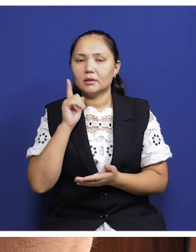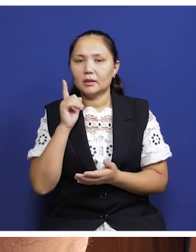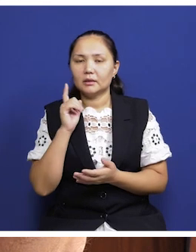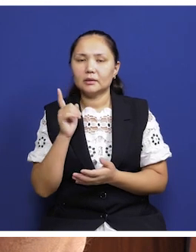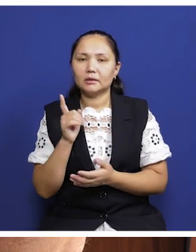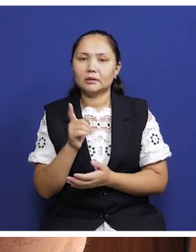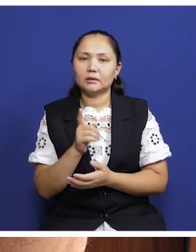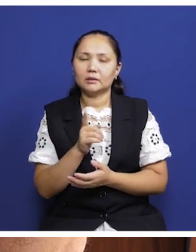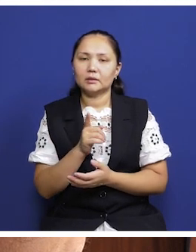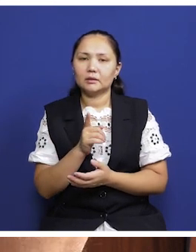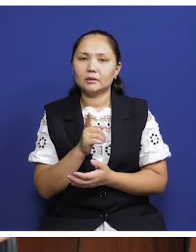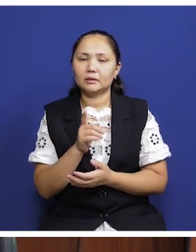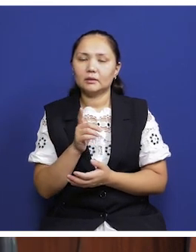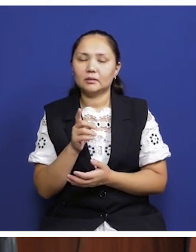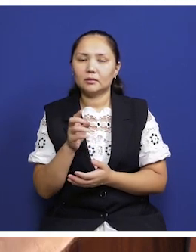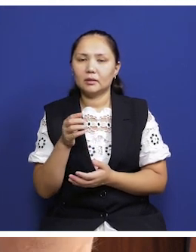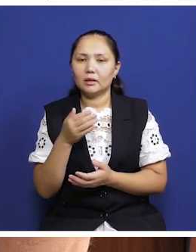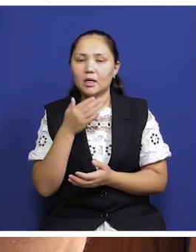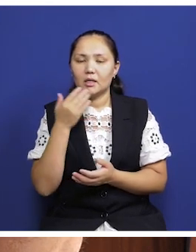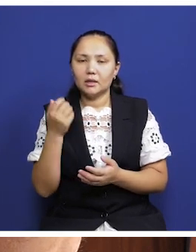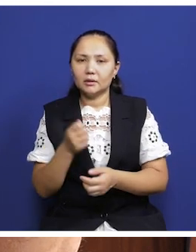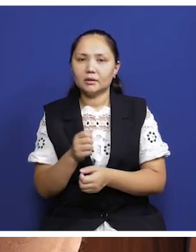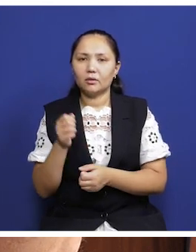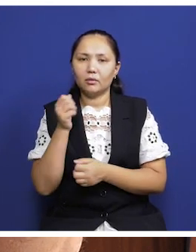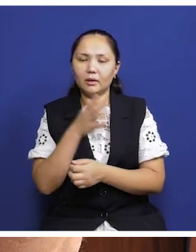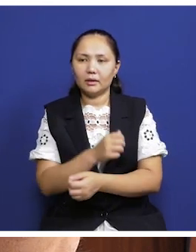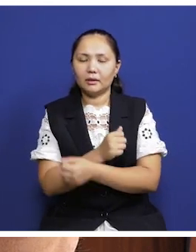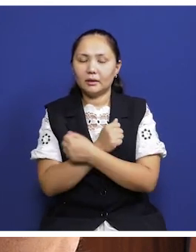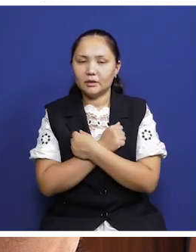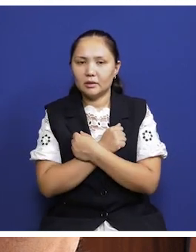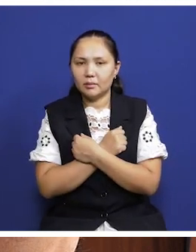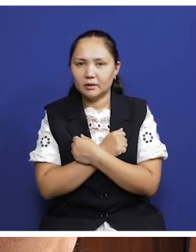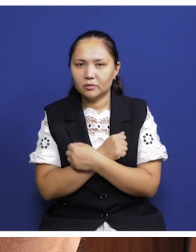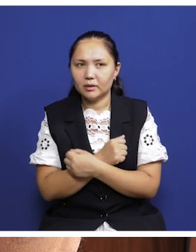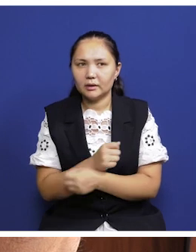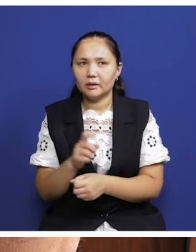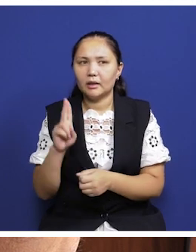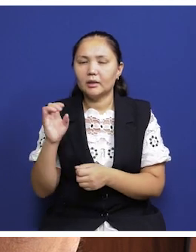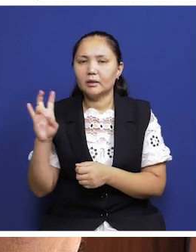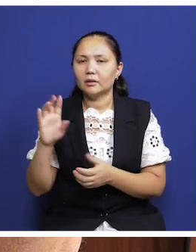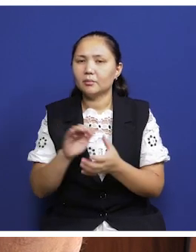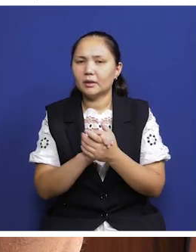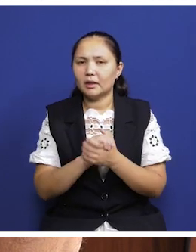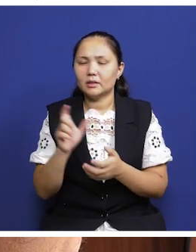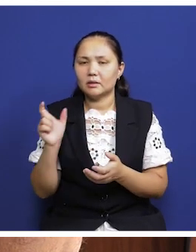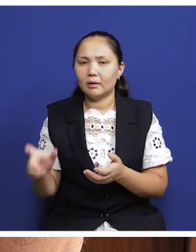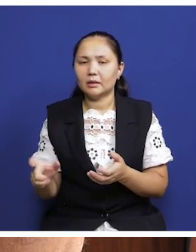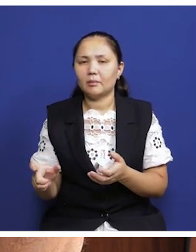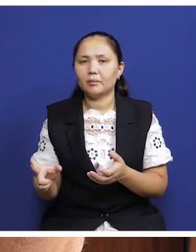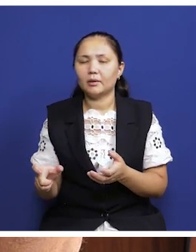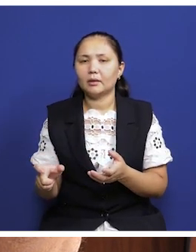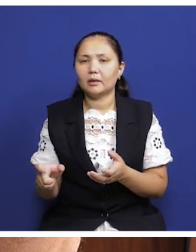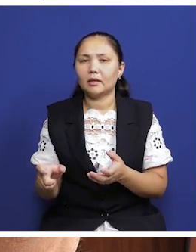демалыс уақыттарында сол жерден барып жалпы дінменен танысып діннің жаңағы адамға беретін жаңағы